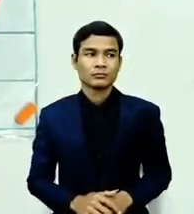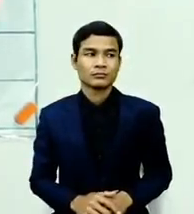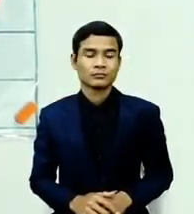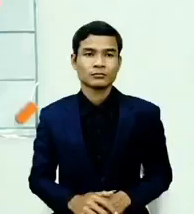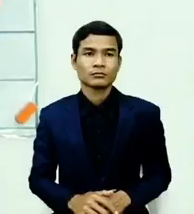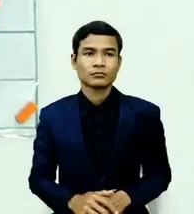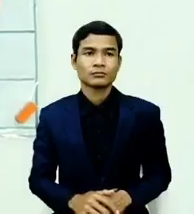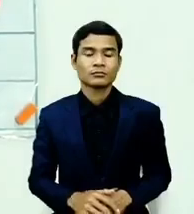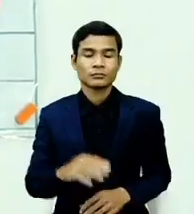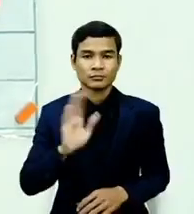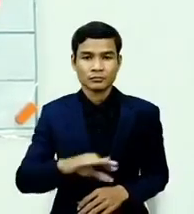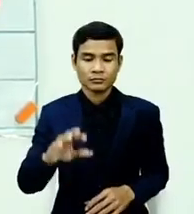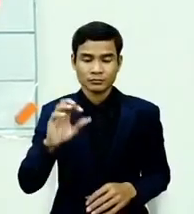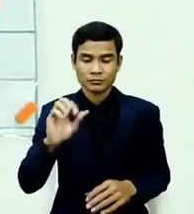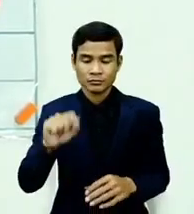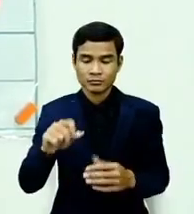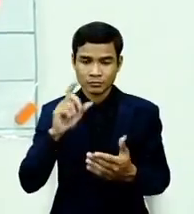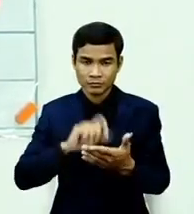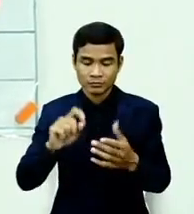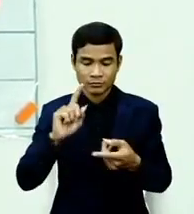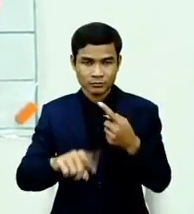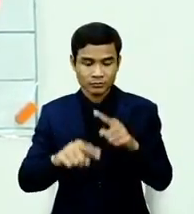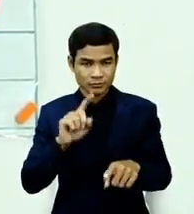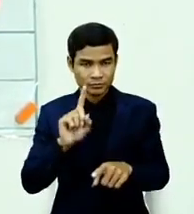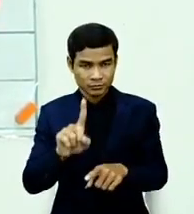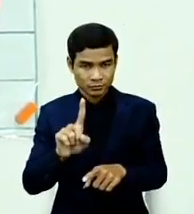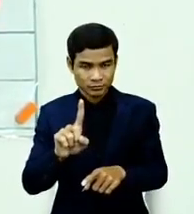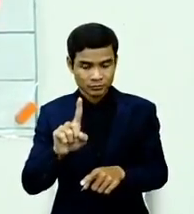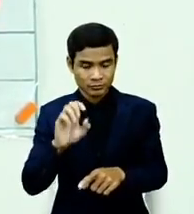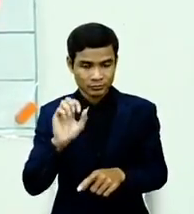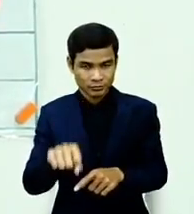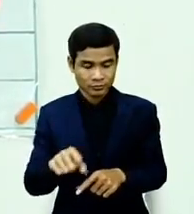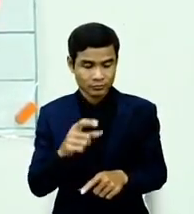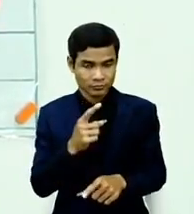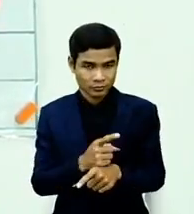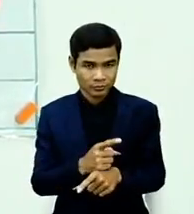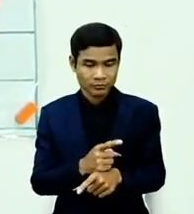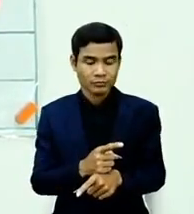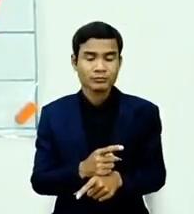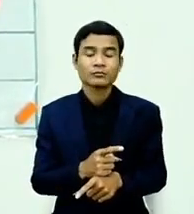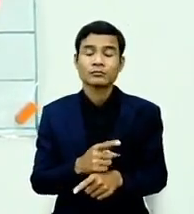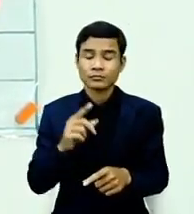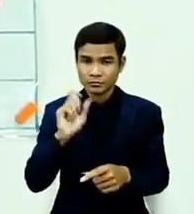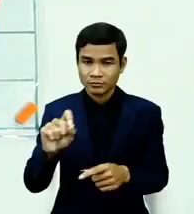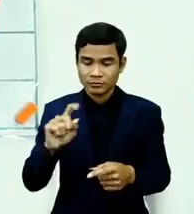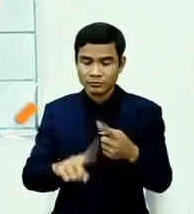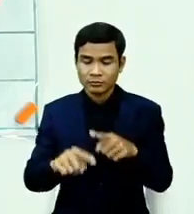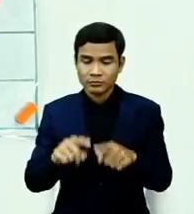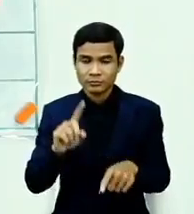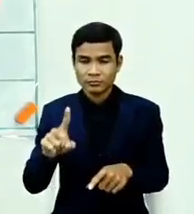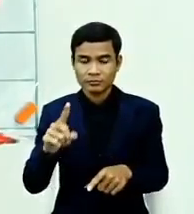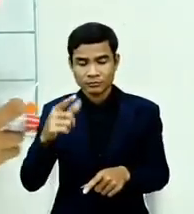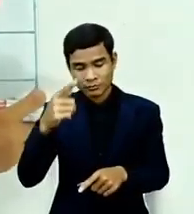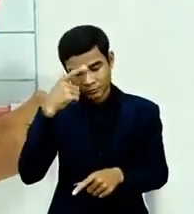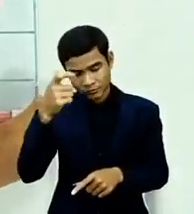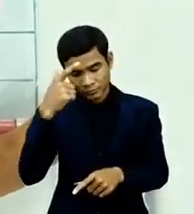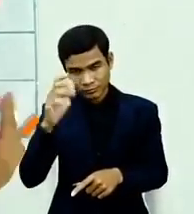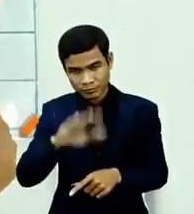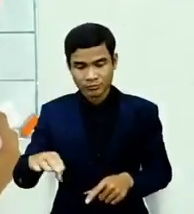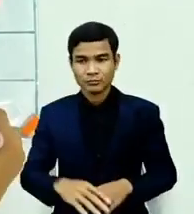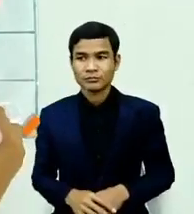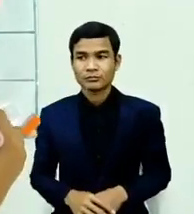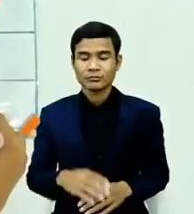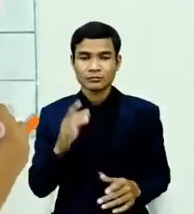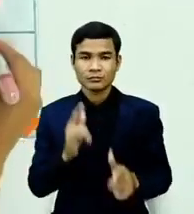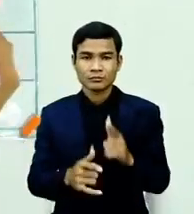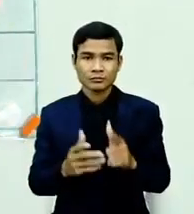ចាកូនកូនបំពេញលេខ1ដែរឬទេចាបំពេញលេខ1ដែរអូពូកែពូកែមែនតើអញ្ចឹងបើកូន